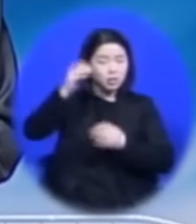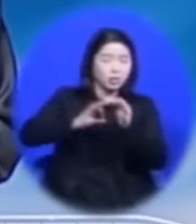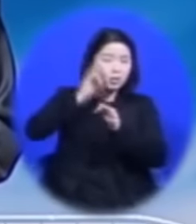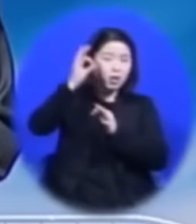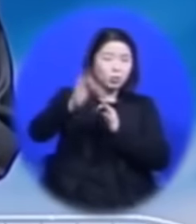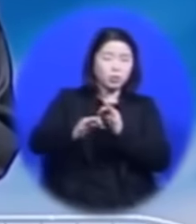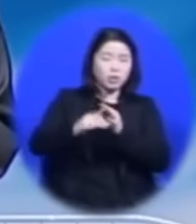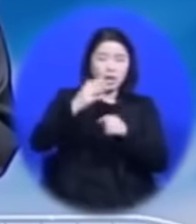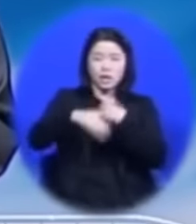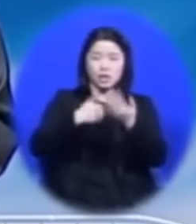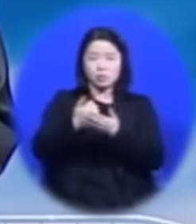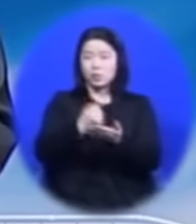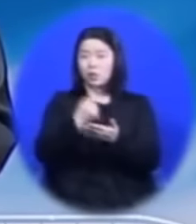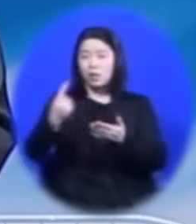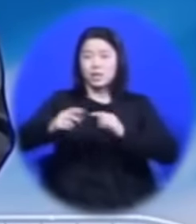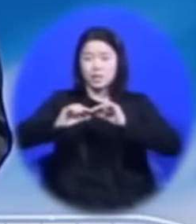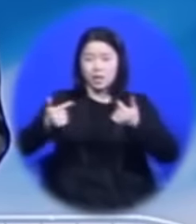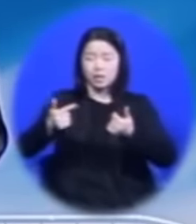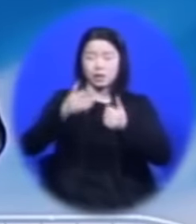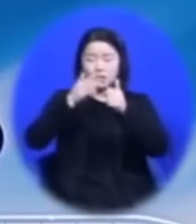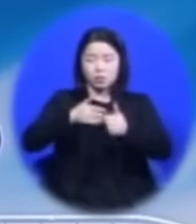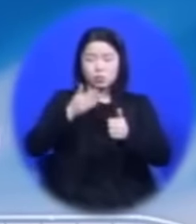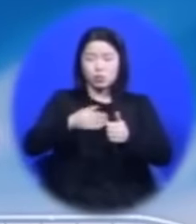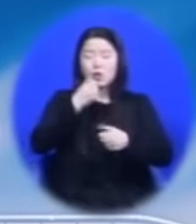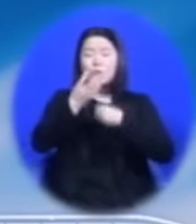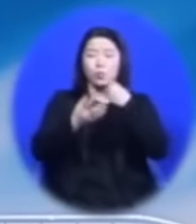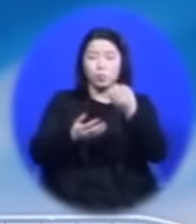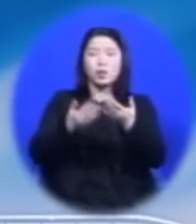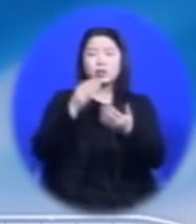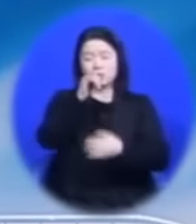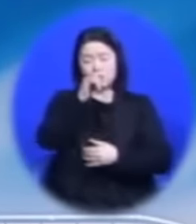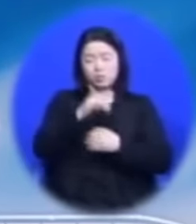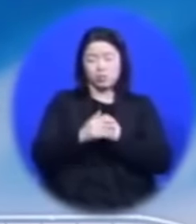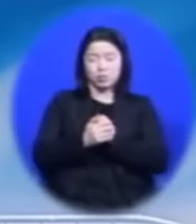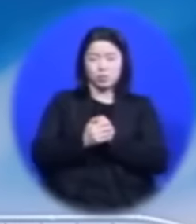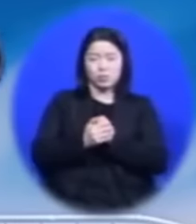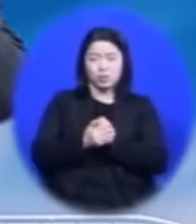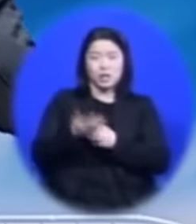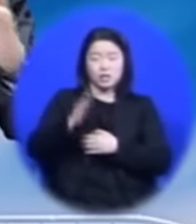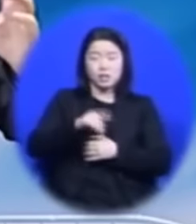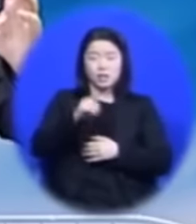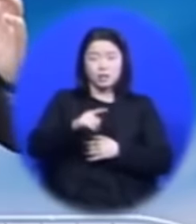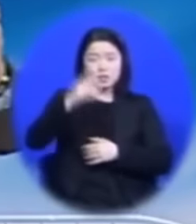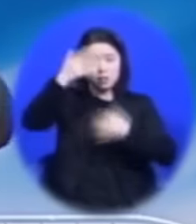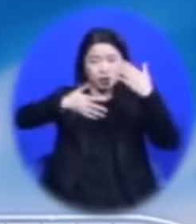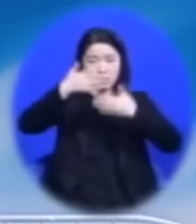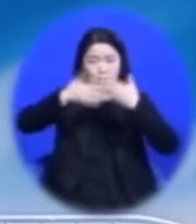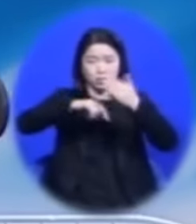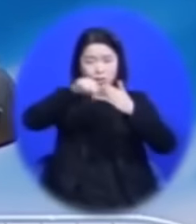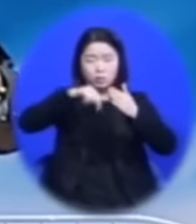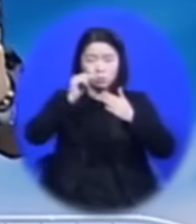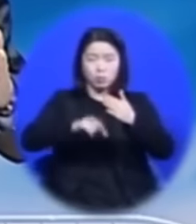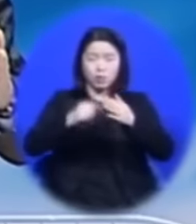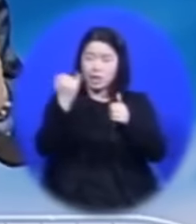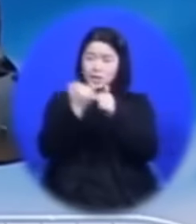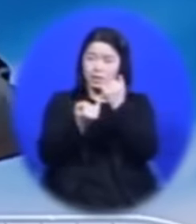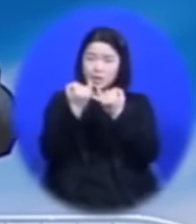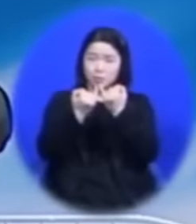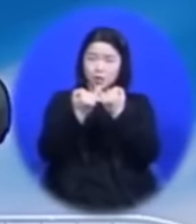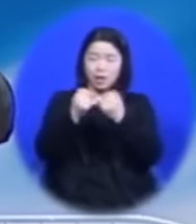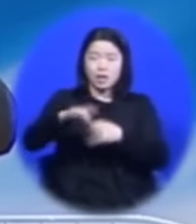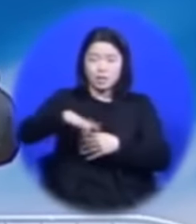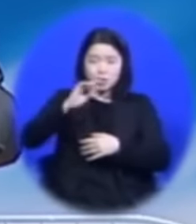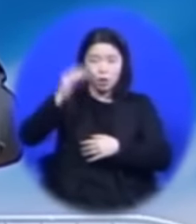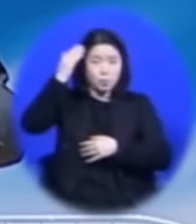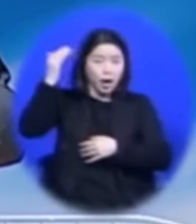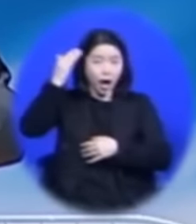떠나지 않게 해주세요 라고 그렇게 고백하더라고요. 근데 그 영상 속에 그 자매가 처음